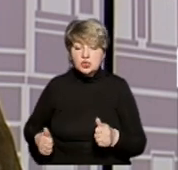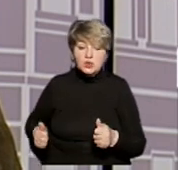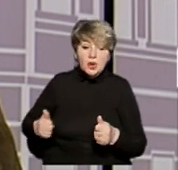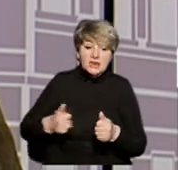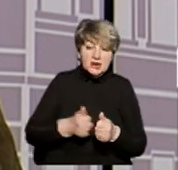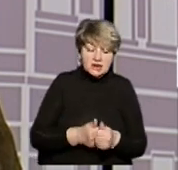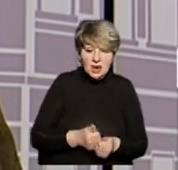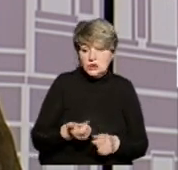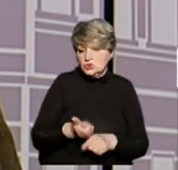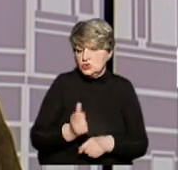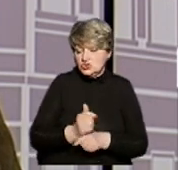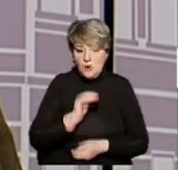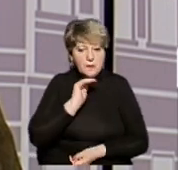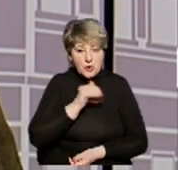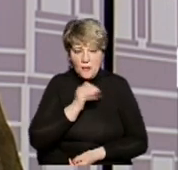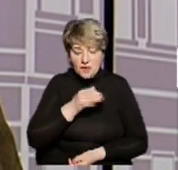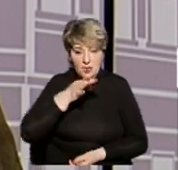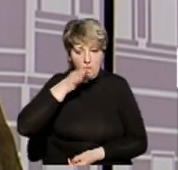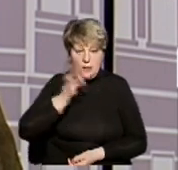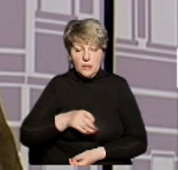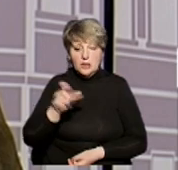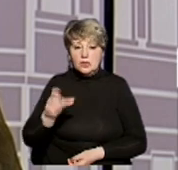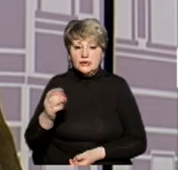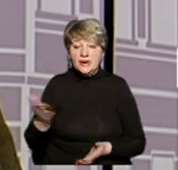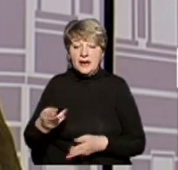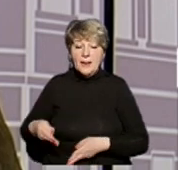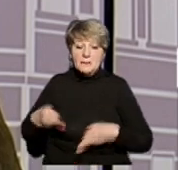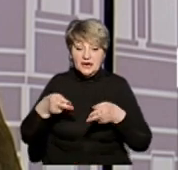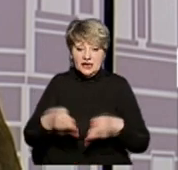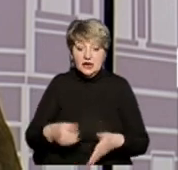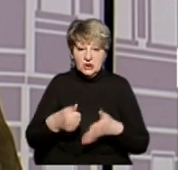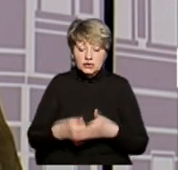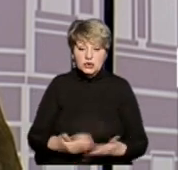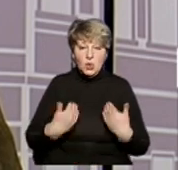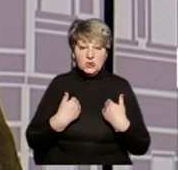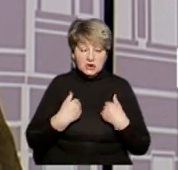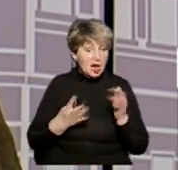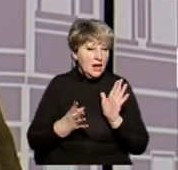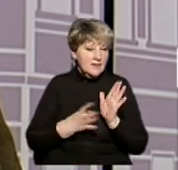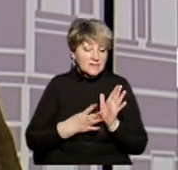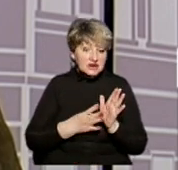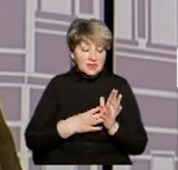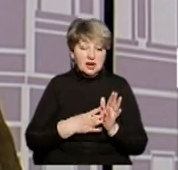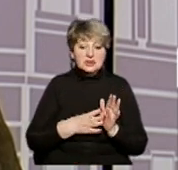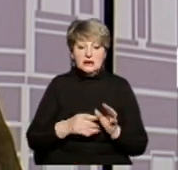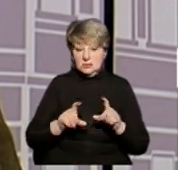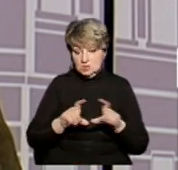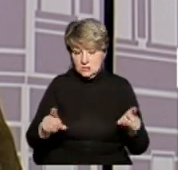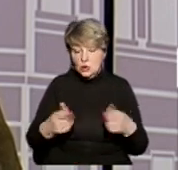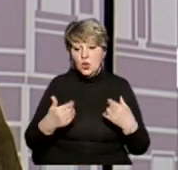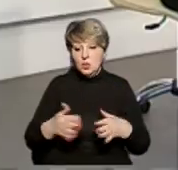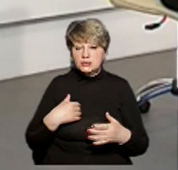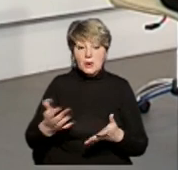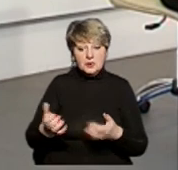освітян дуже професійних, дуже фахових людей, які приїхали до нас. От в 9-й гімназії двоє таких вчителів, ми взяли